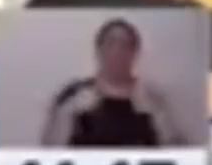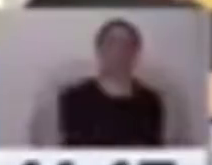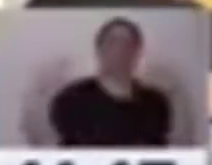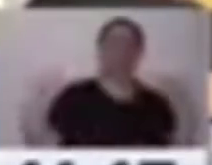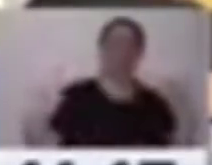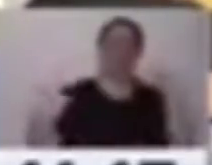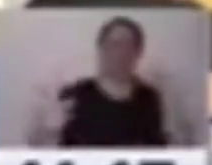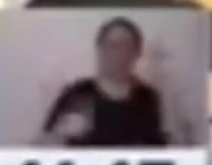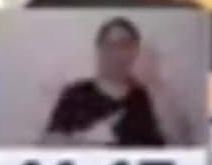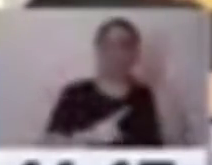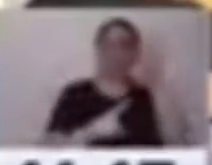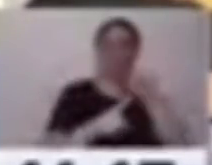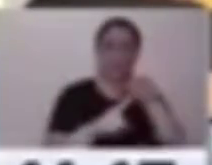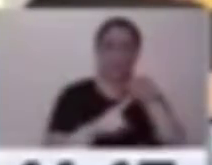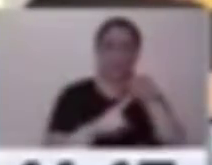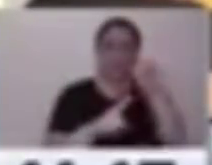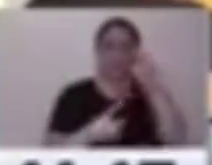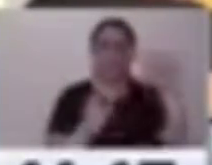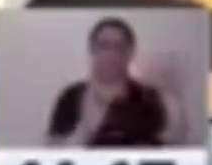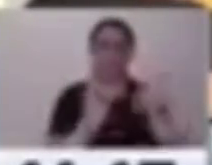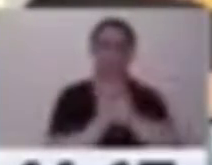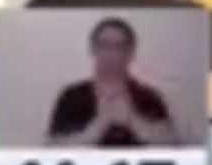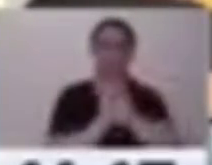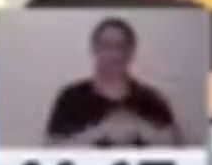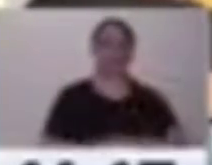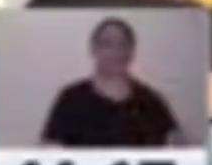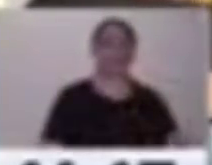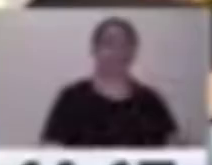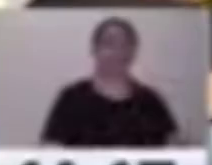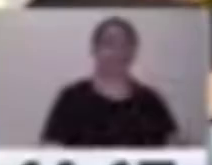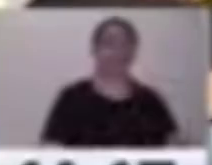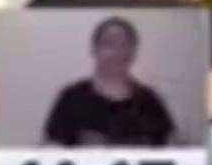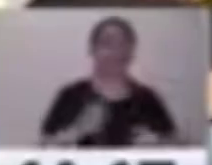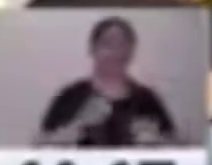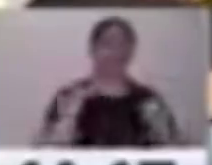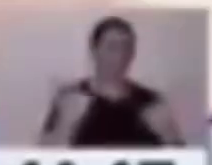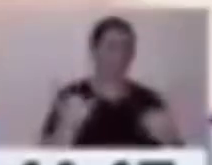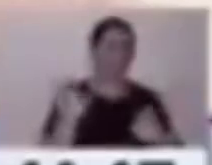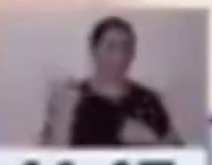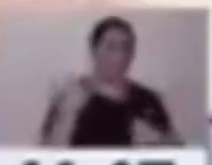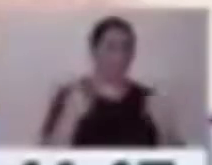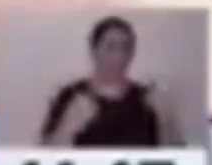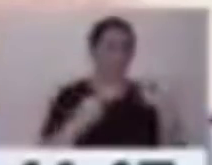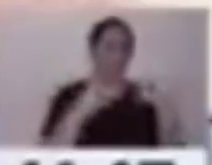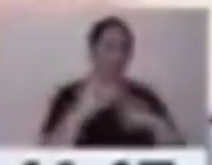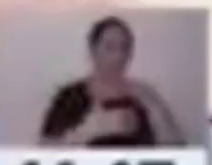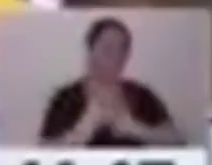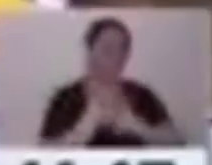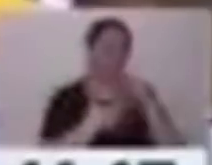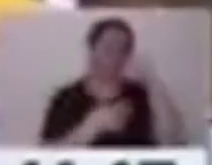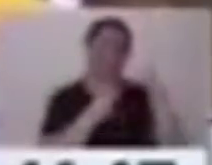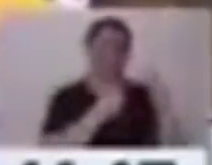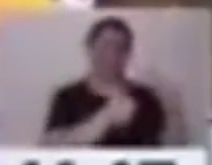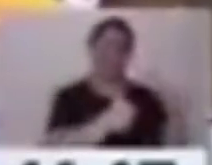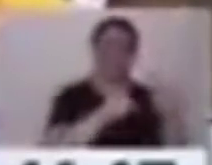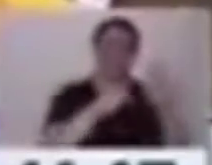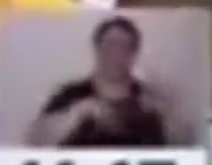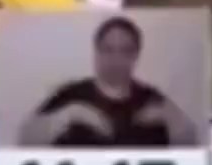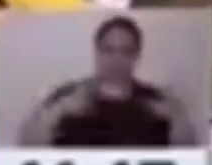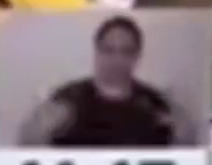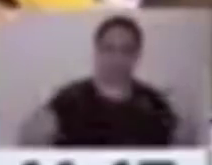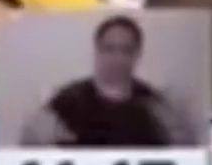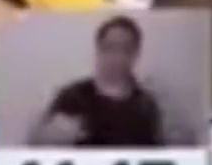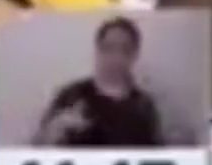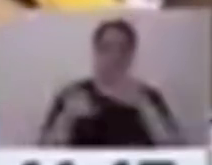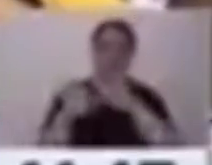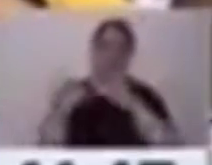for Indigenous Peoples o yung tinatawag natin na MCCTIP. Particular po na nagbibigay